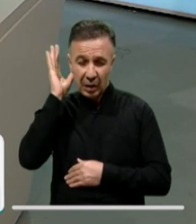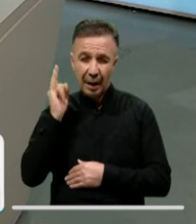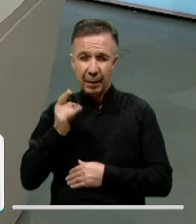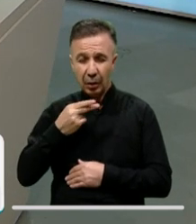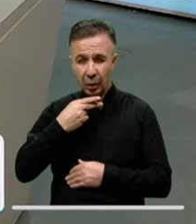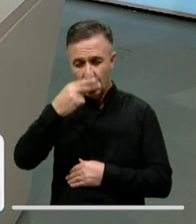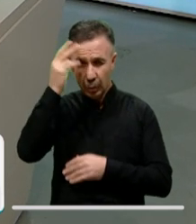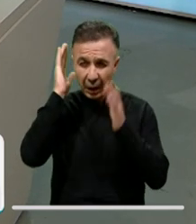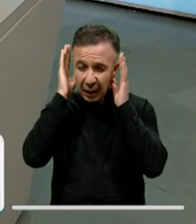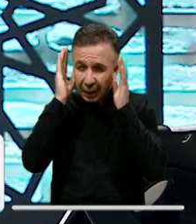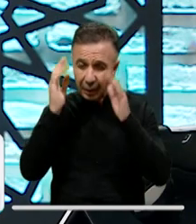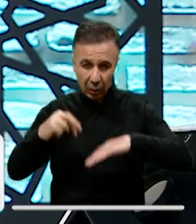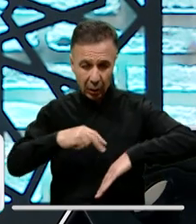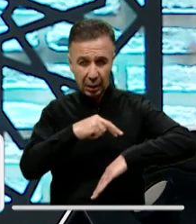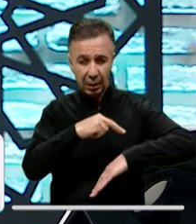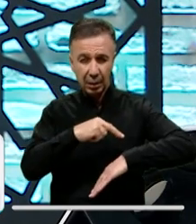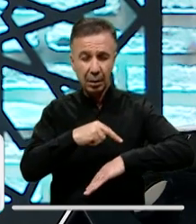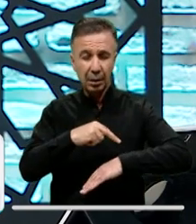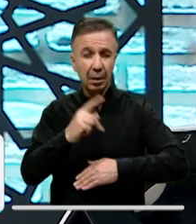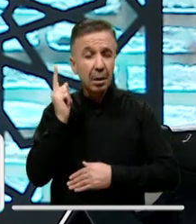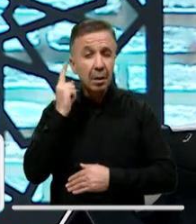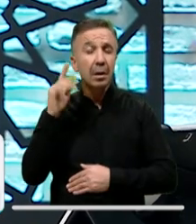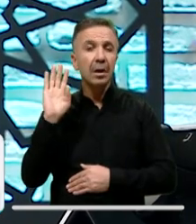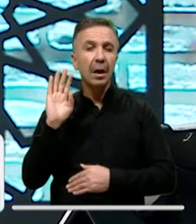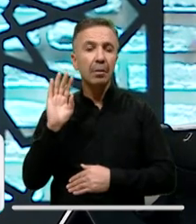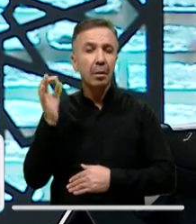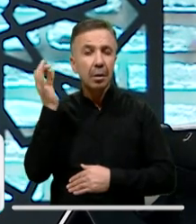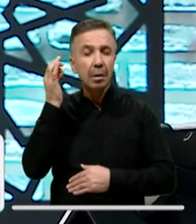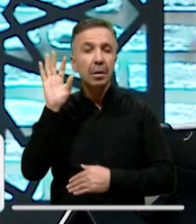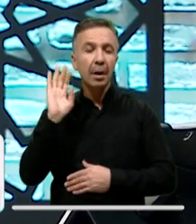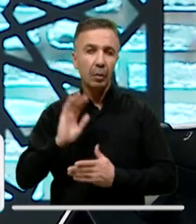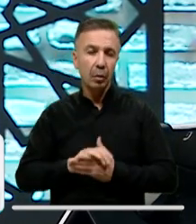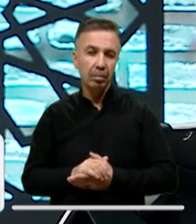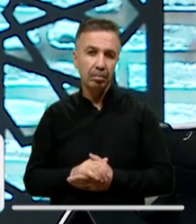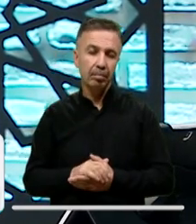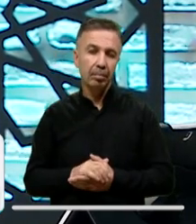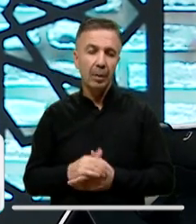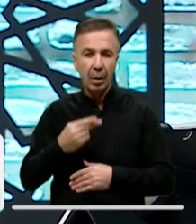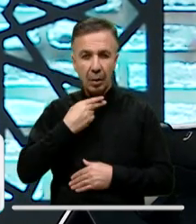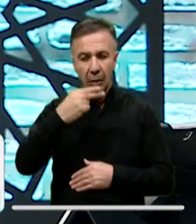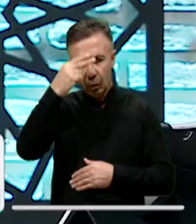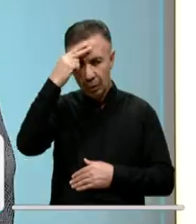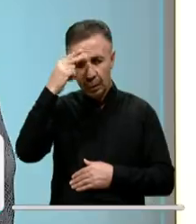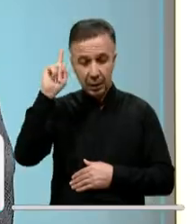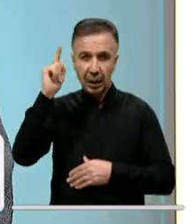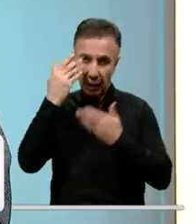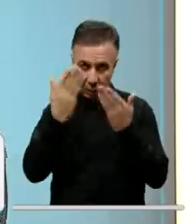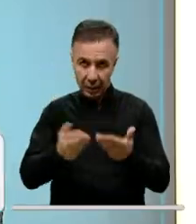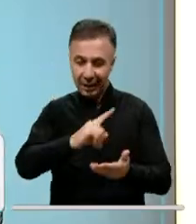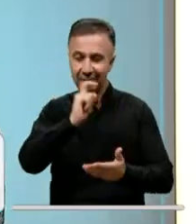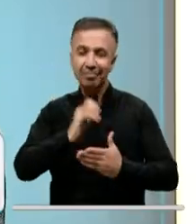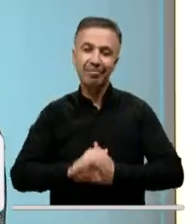irad edilen hutbeyi haliyle dinleyemiyor. Çünkü işitme problemi var. Cuması makbul müdür?